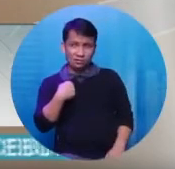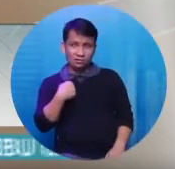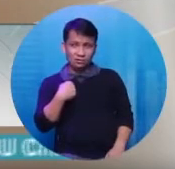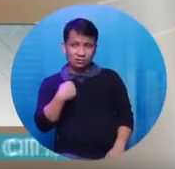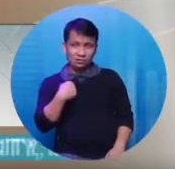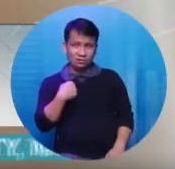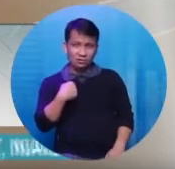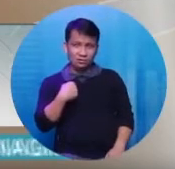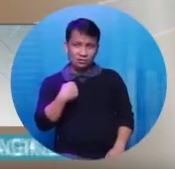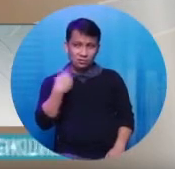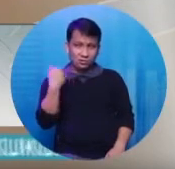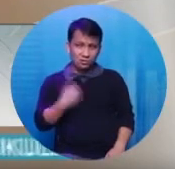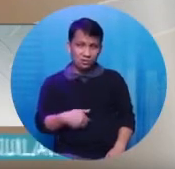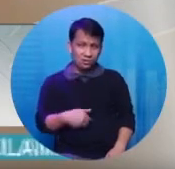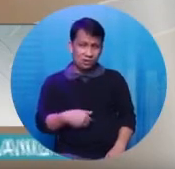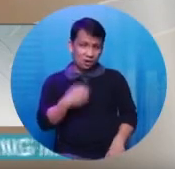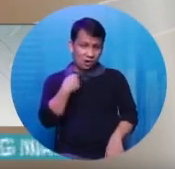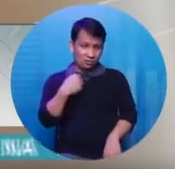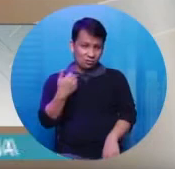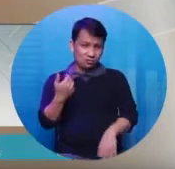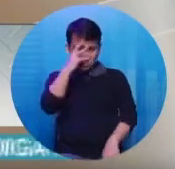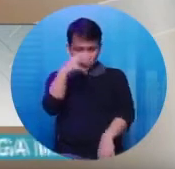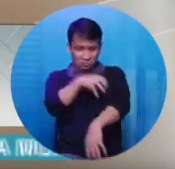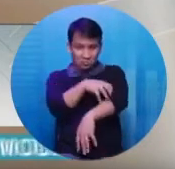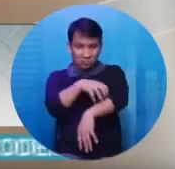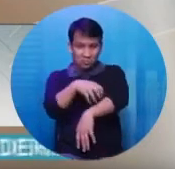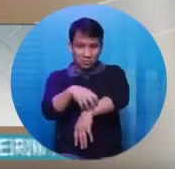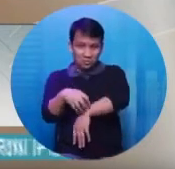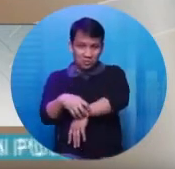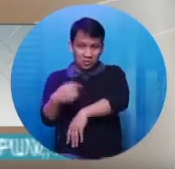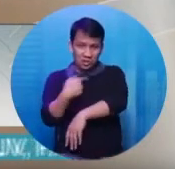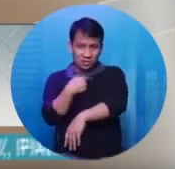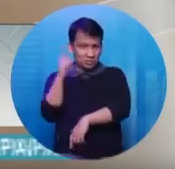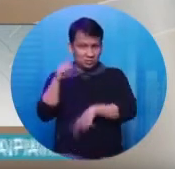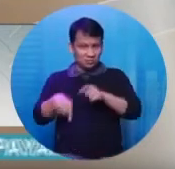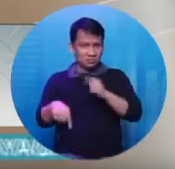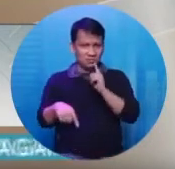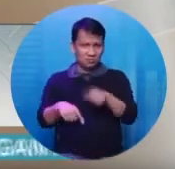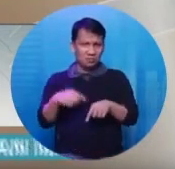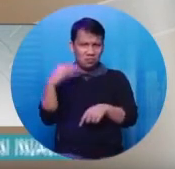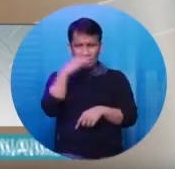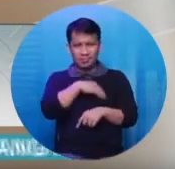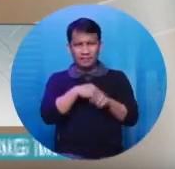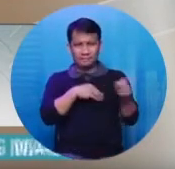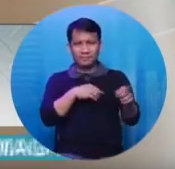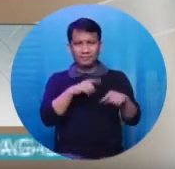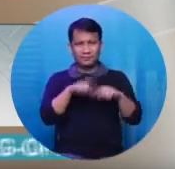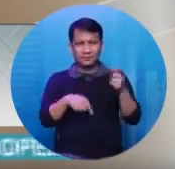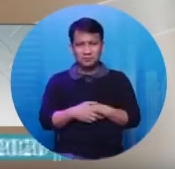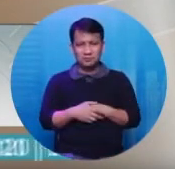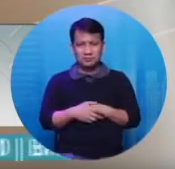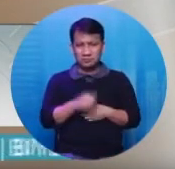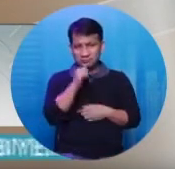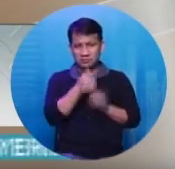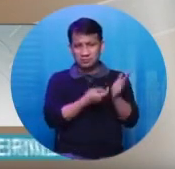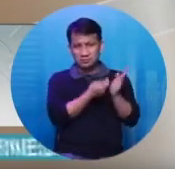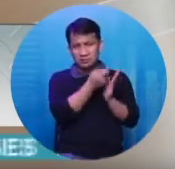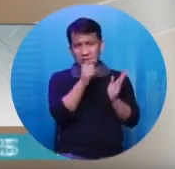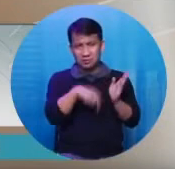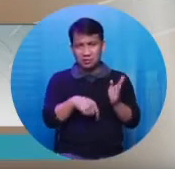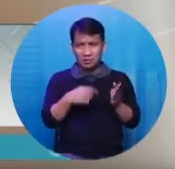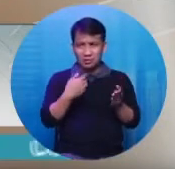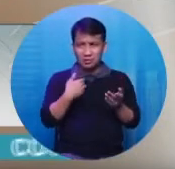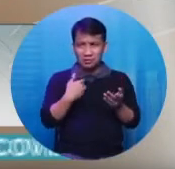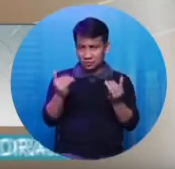may gawa daw po ng mga pasako. Ako daw po yun. Tapos, hindi naman daw po totoo na yung ginawa niya po. Meron po kayong mga